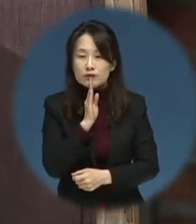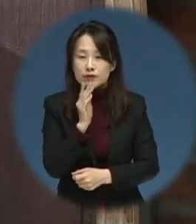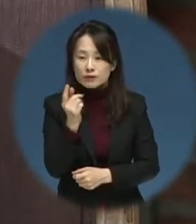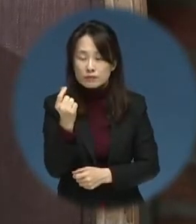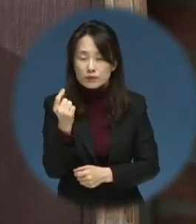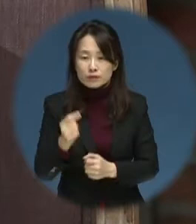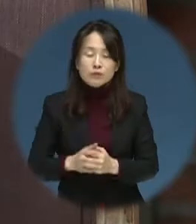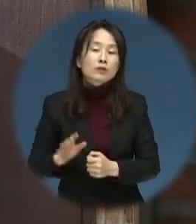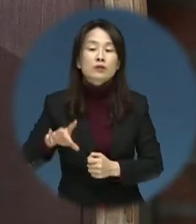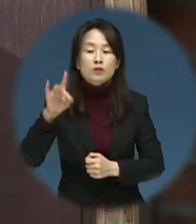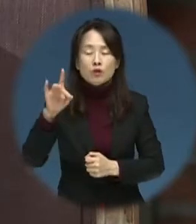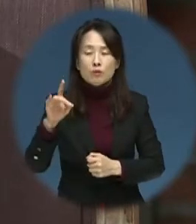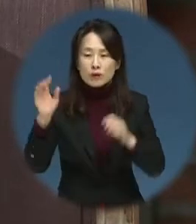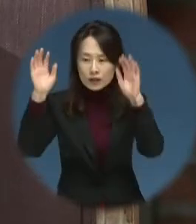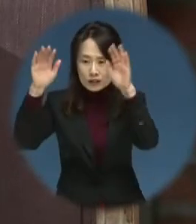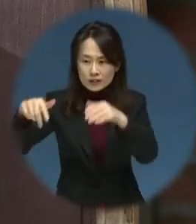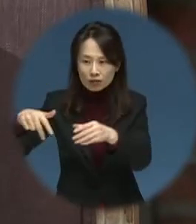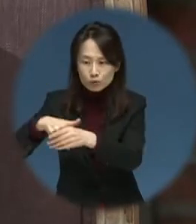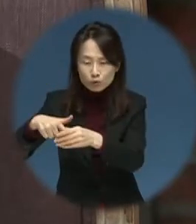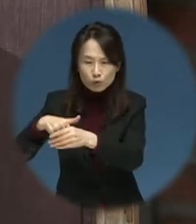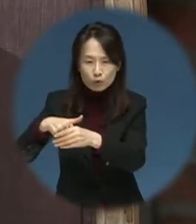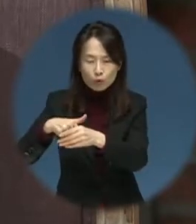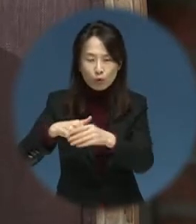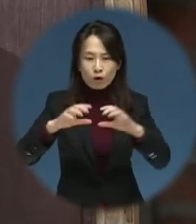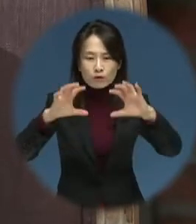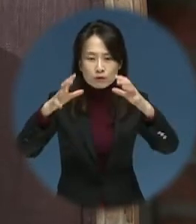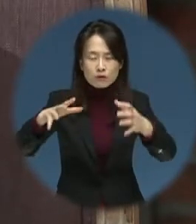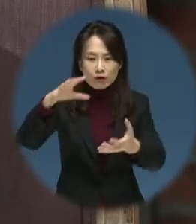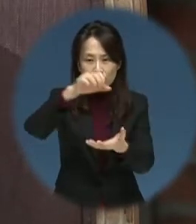세계를 점령하면서 정복 전쟁을 시작했으니까